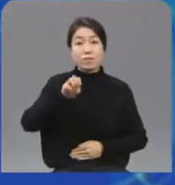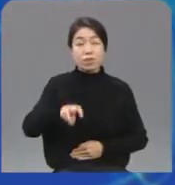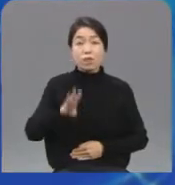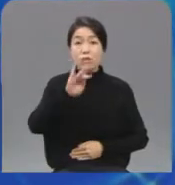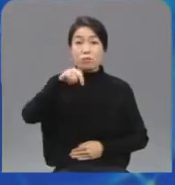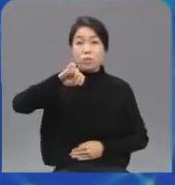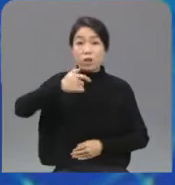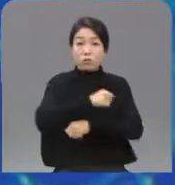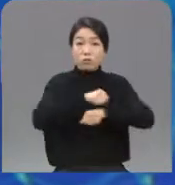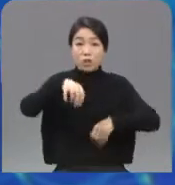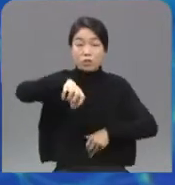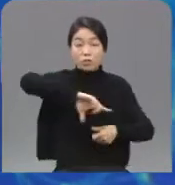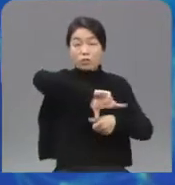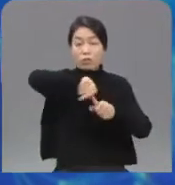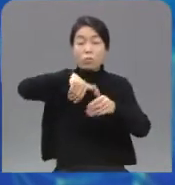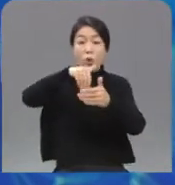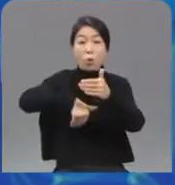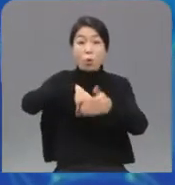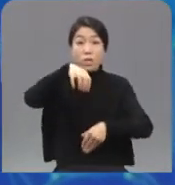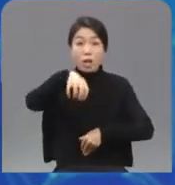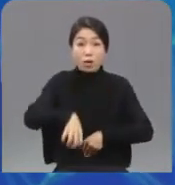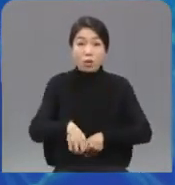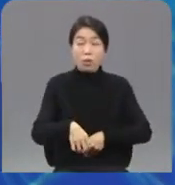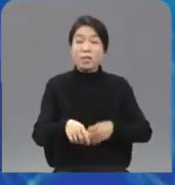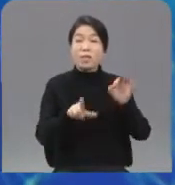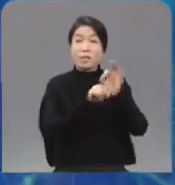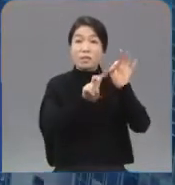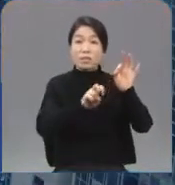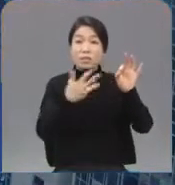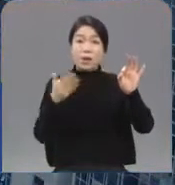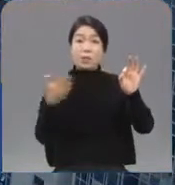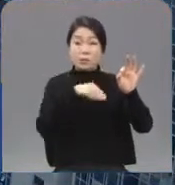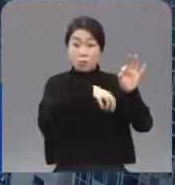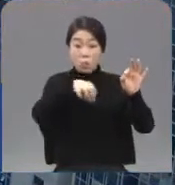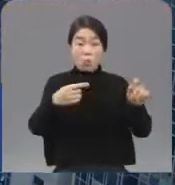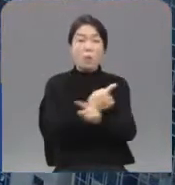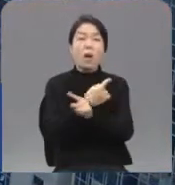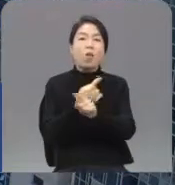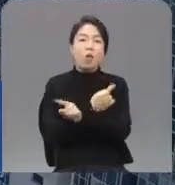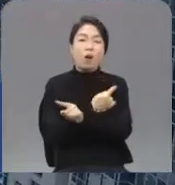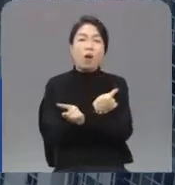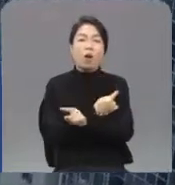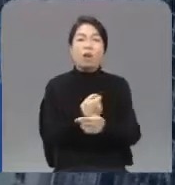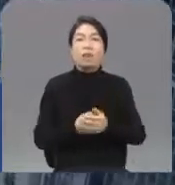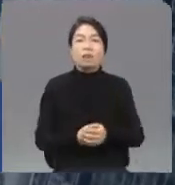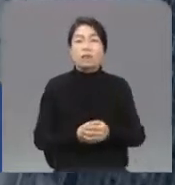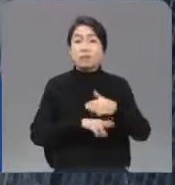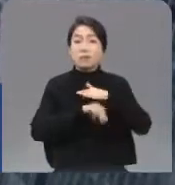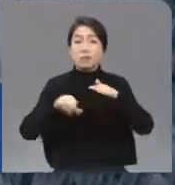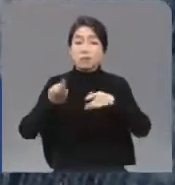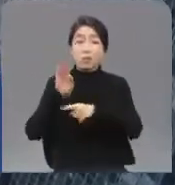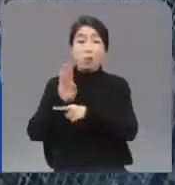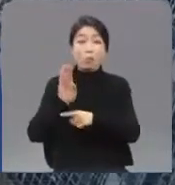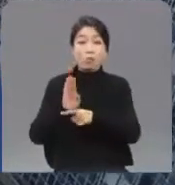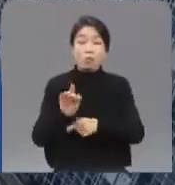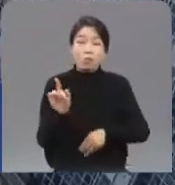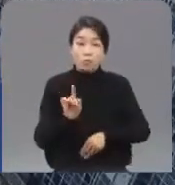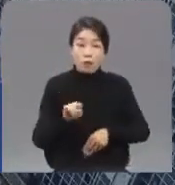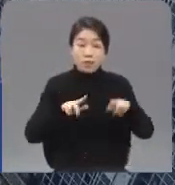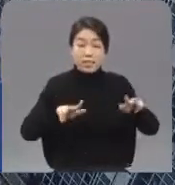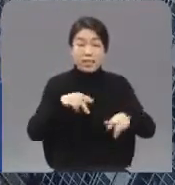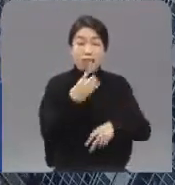광주 백운광장 주변 공사구간이 오는 28일부터 변경됩니다 광주시 도시철도 건설본부는